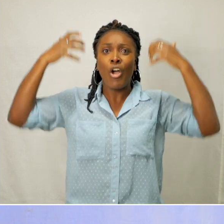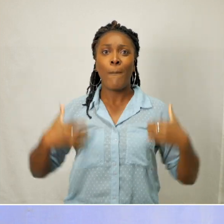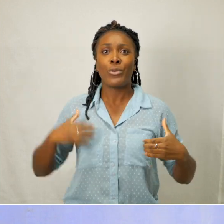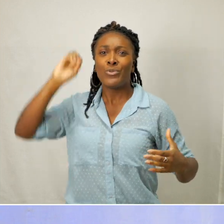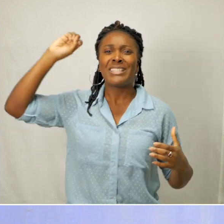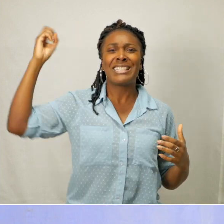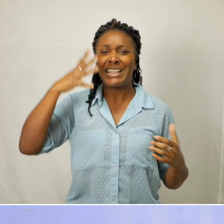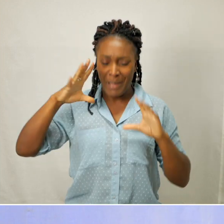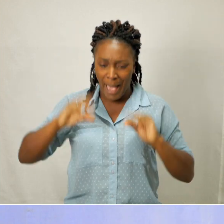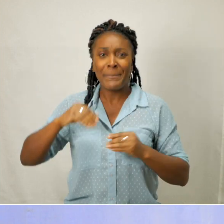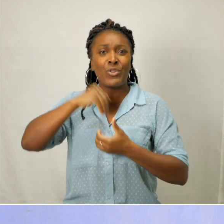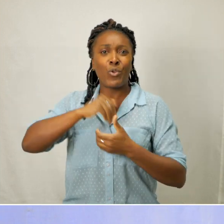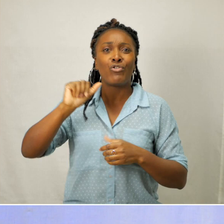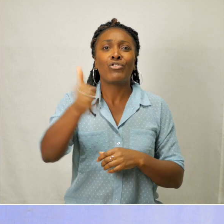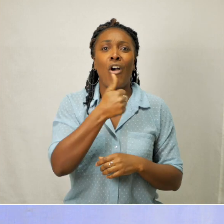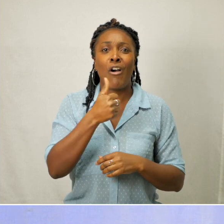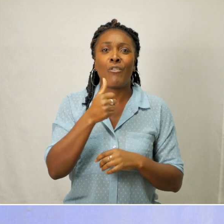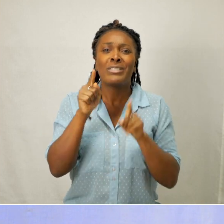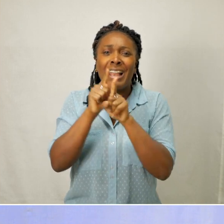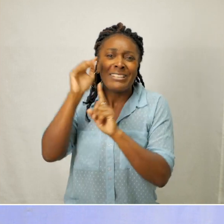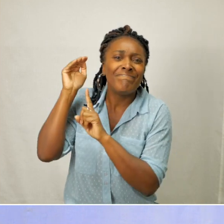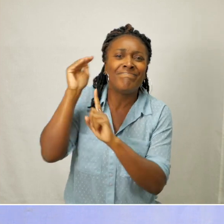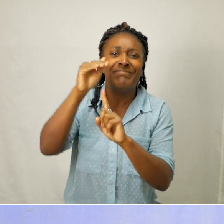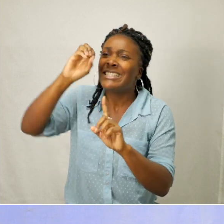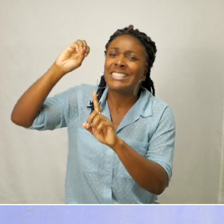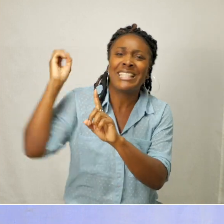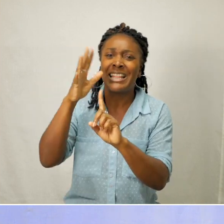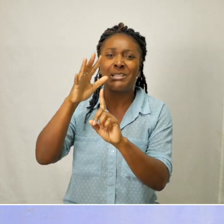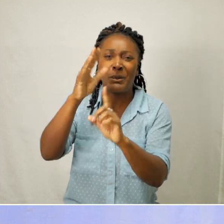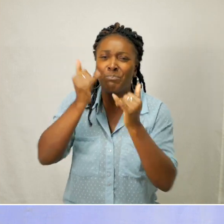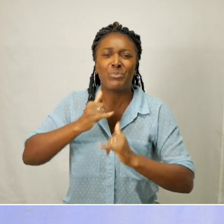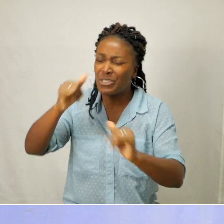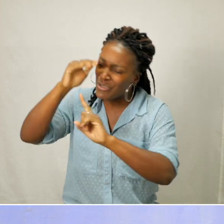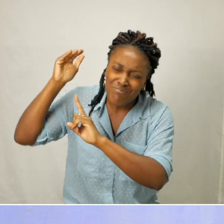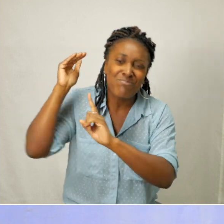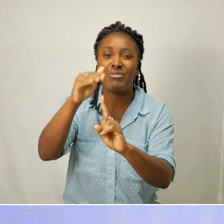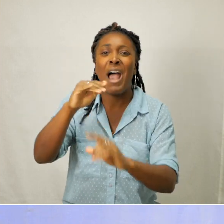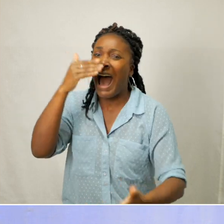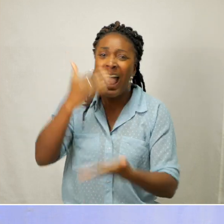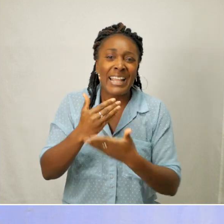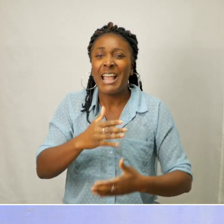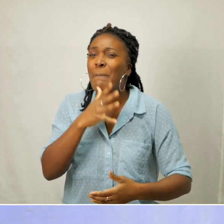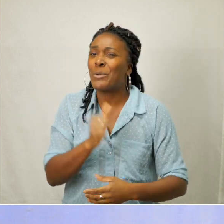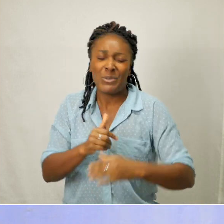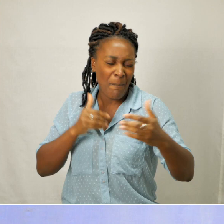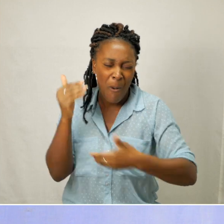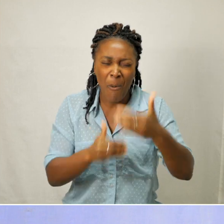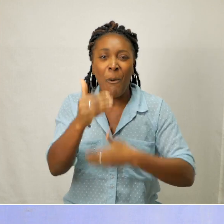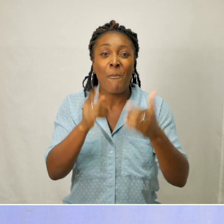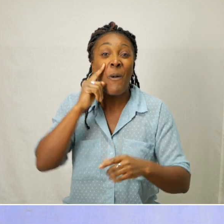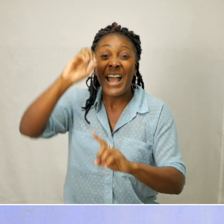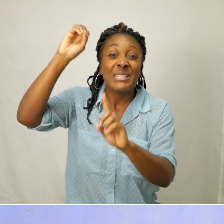Saint-Esprit. Vous allez marcher par l'Esprit. Vous allez marcher sous la puissance du Saint-Esprit et rien ne pourra vous arrêter parce que vous aurez le